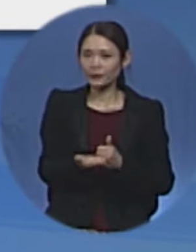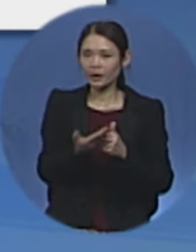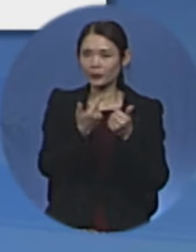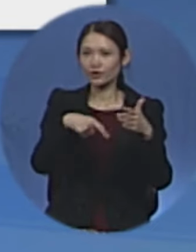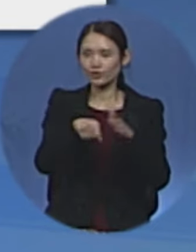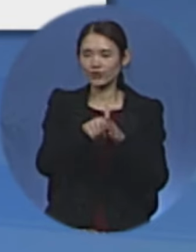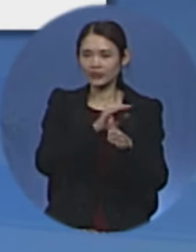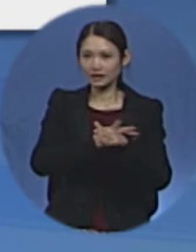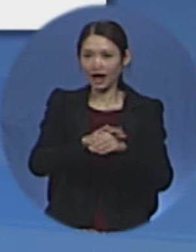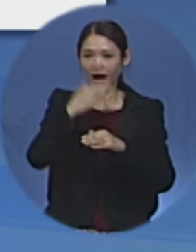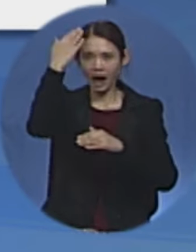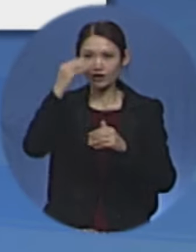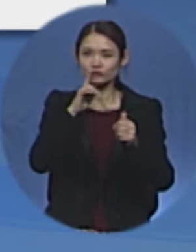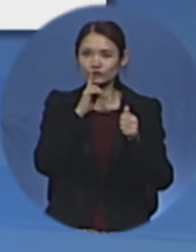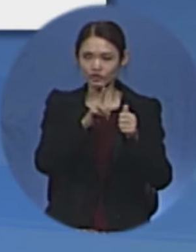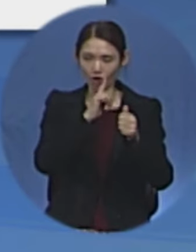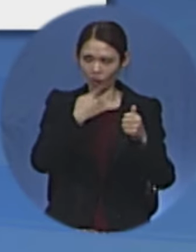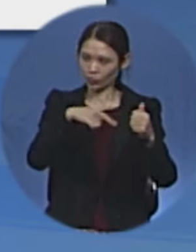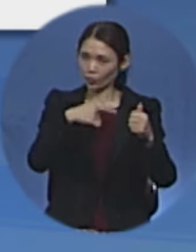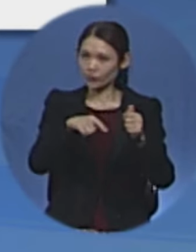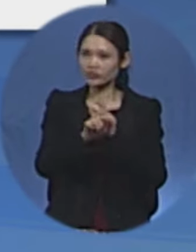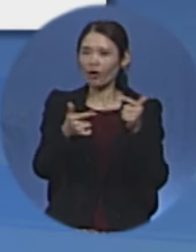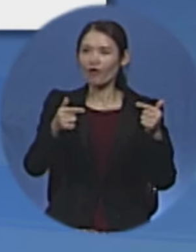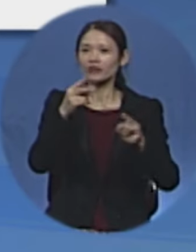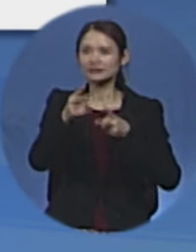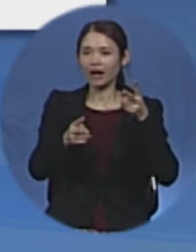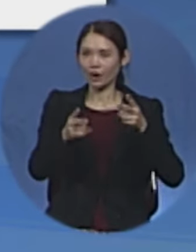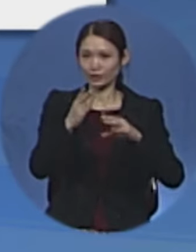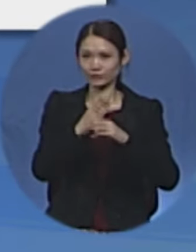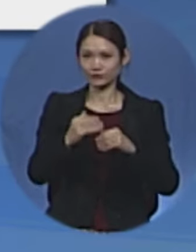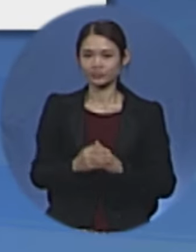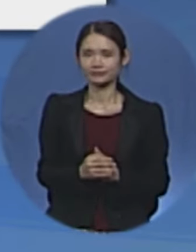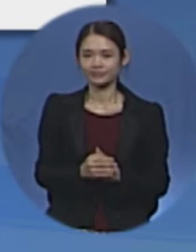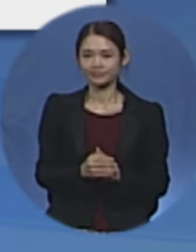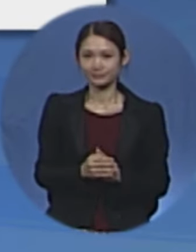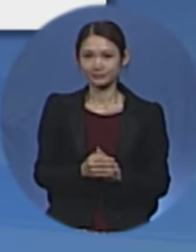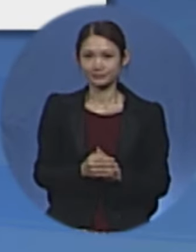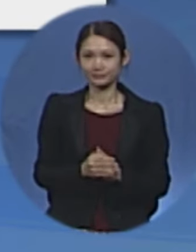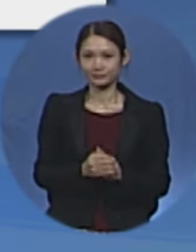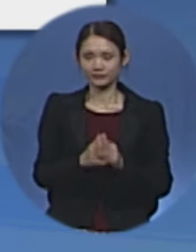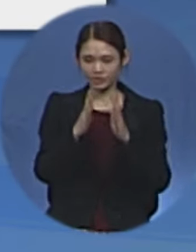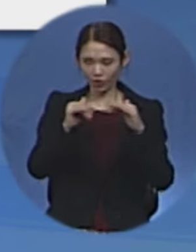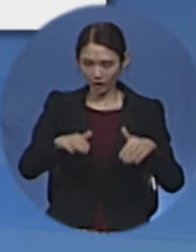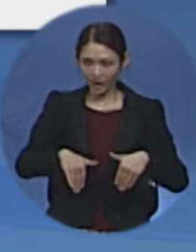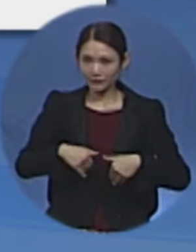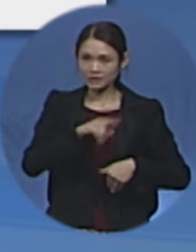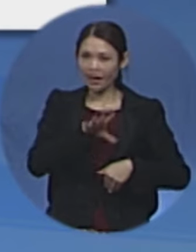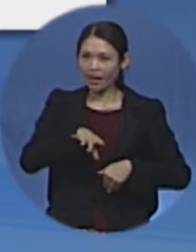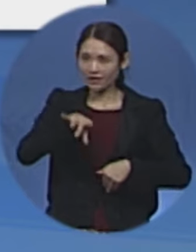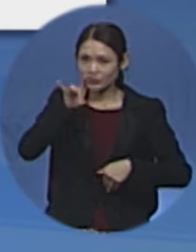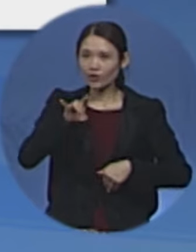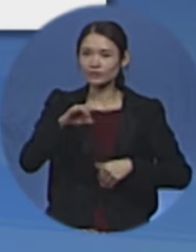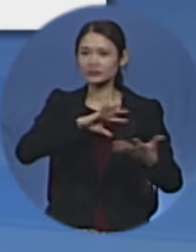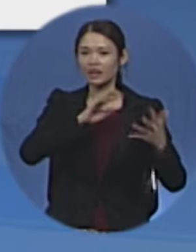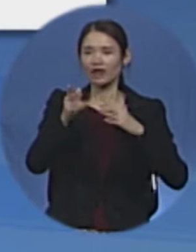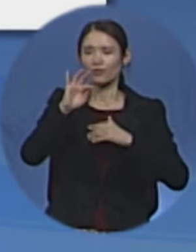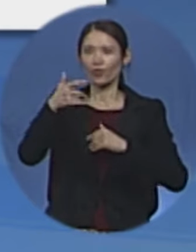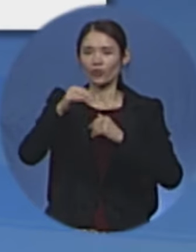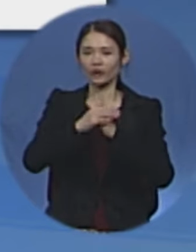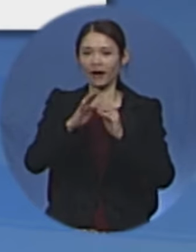위한 한국어 교육 지원 등 다양한 사업을 펼치고 있습니다. 전라남도 최초로 세계 보건기구